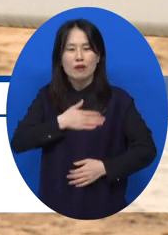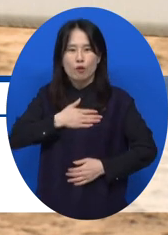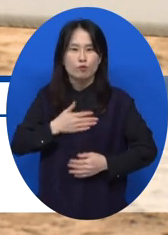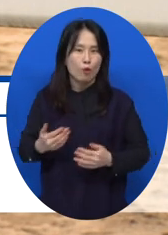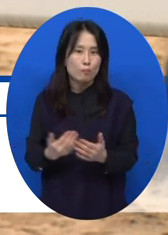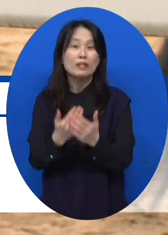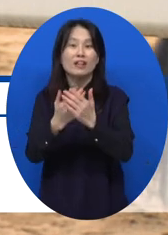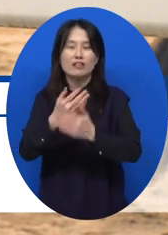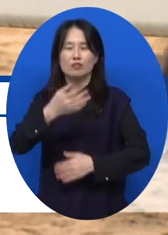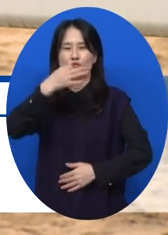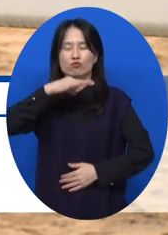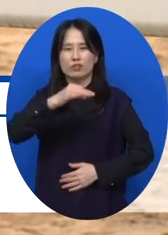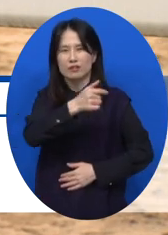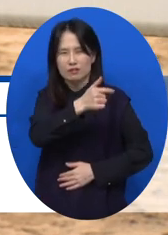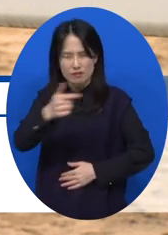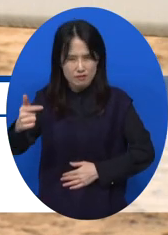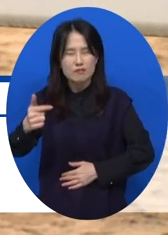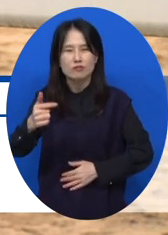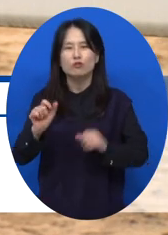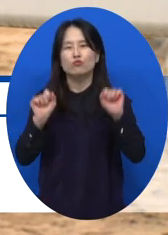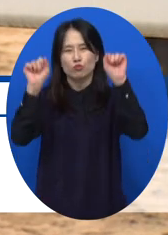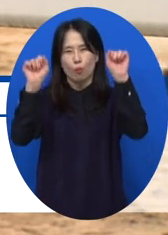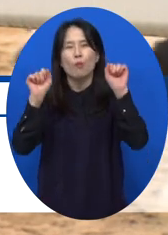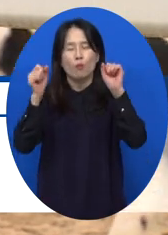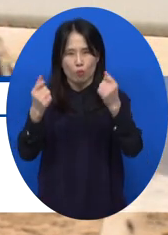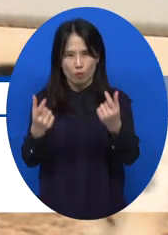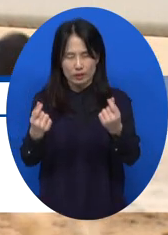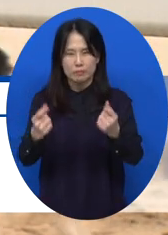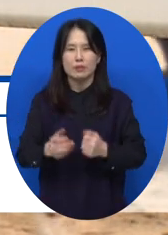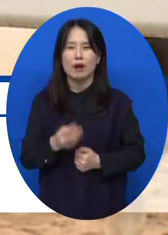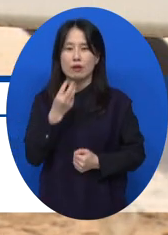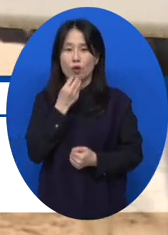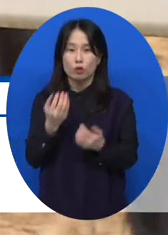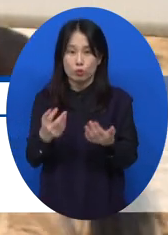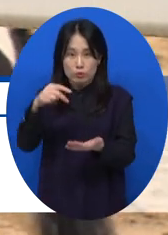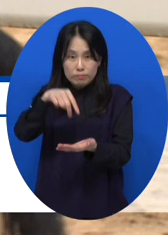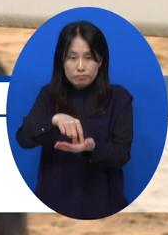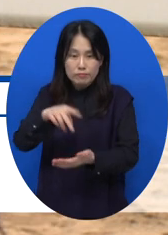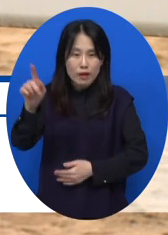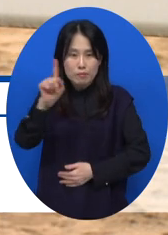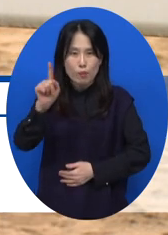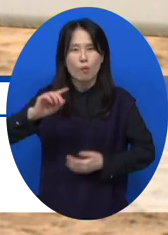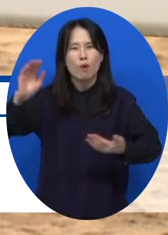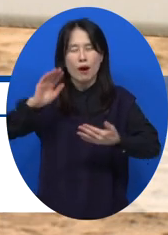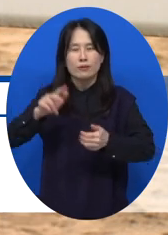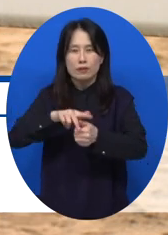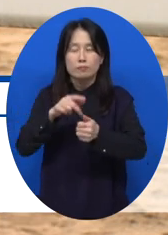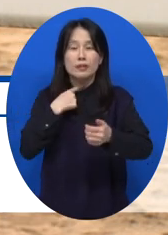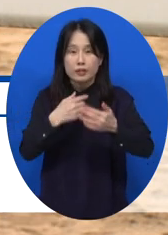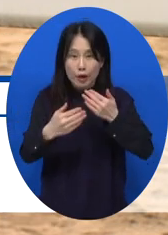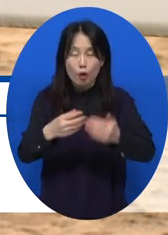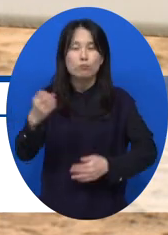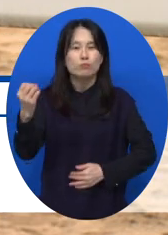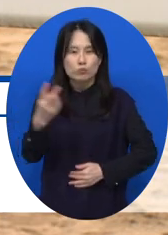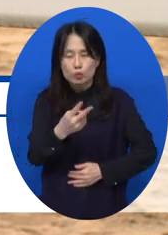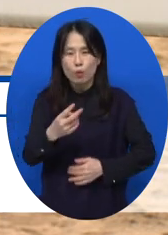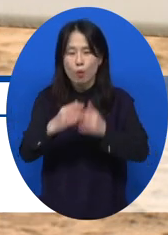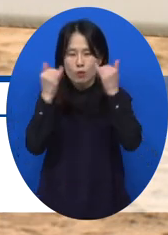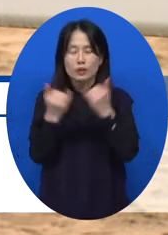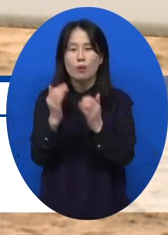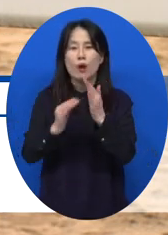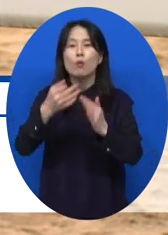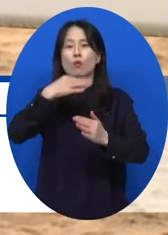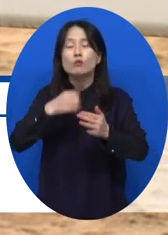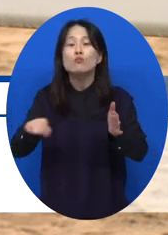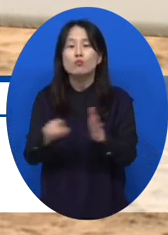혐의 매우 좋은 복합 필름 운동입니다 경기도에서는 학생승마체험뿐만 아니라 사회공익적